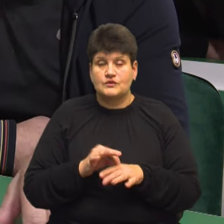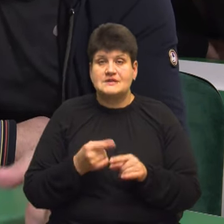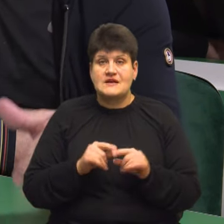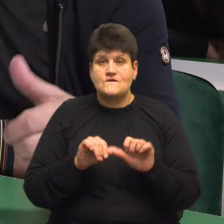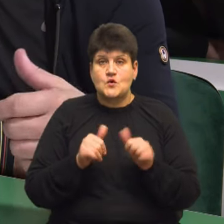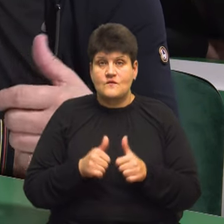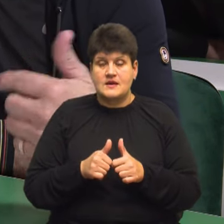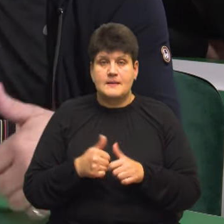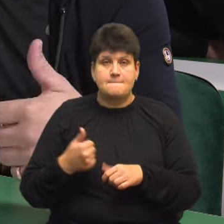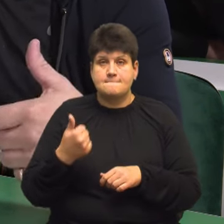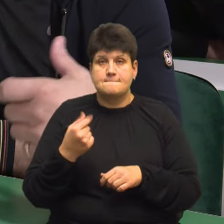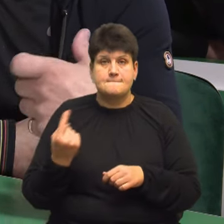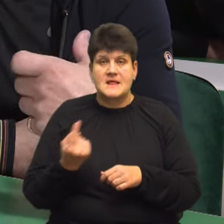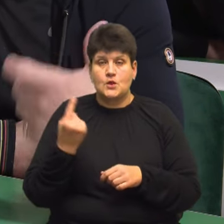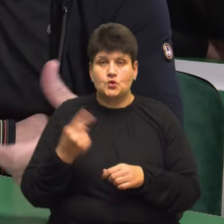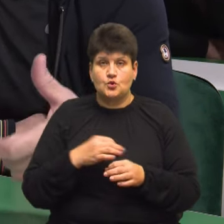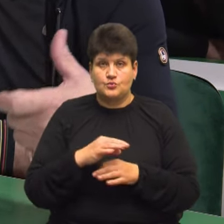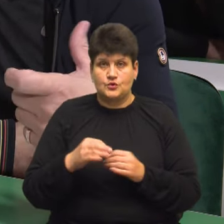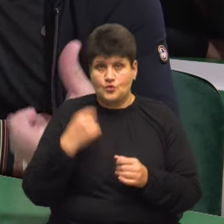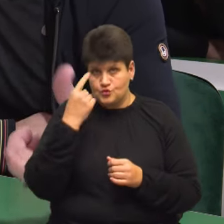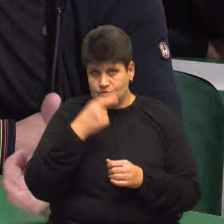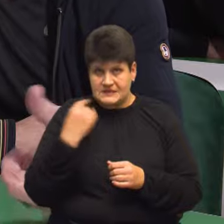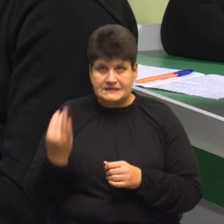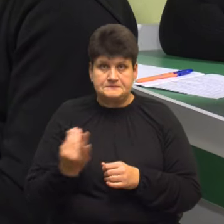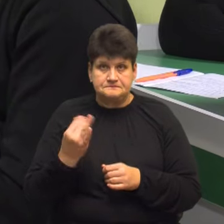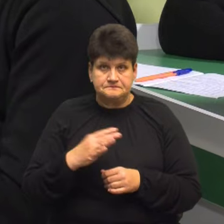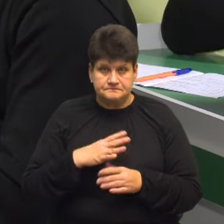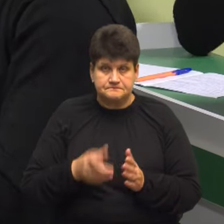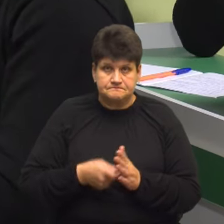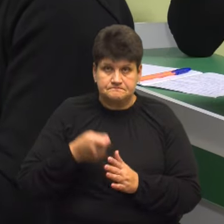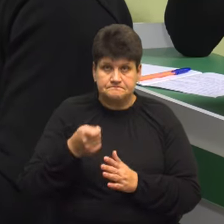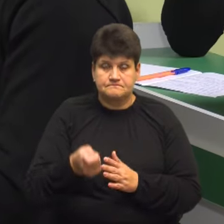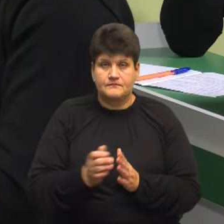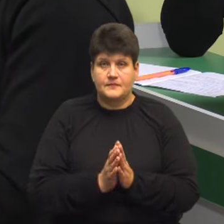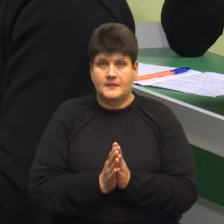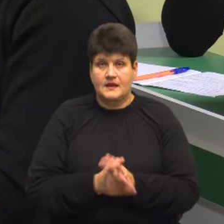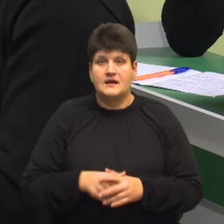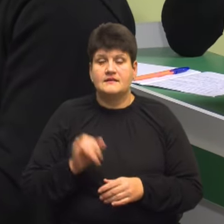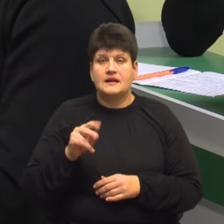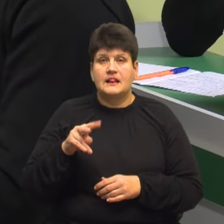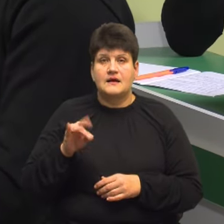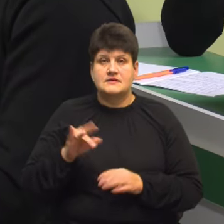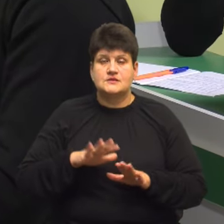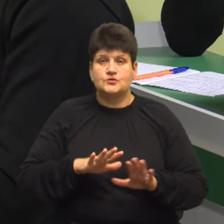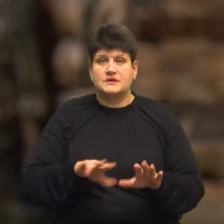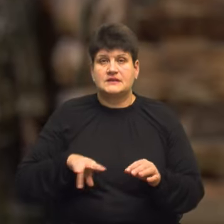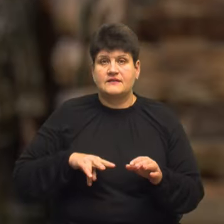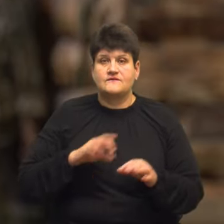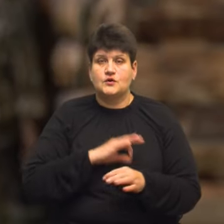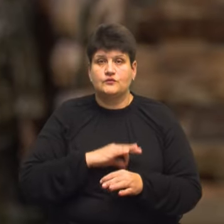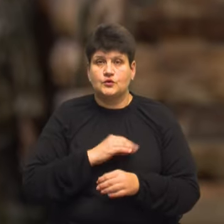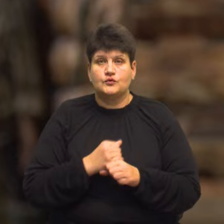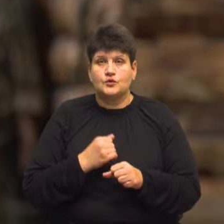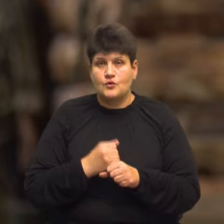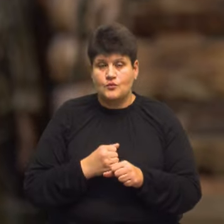пілотного проекту. Тому то особисто зацікавився, подав прохання. Іван Лаврик, заступник директора з виховної роботи Отинійського